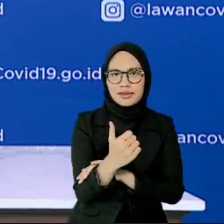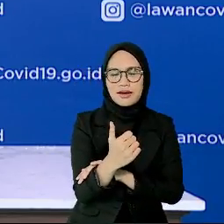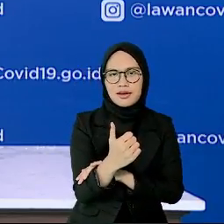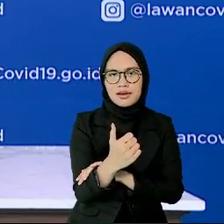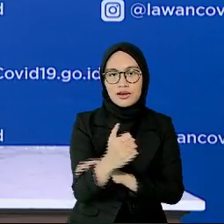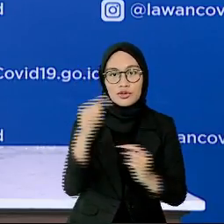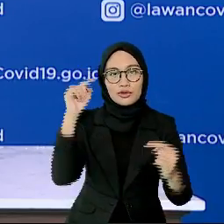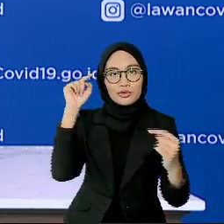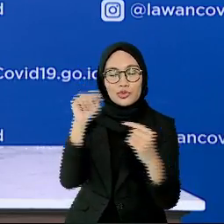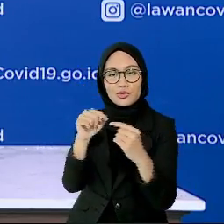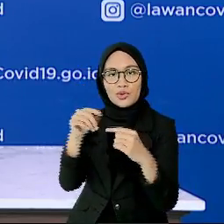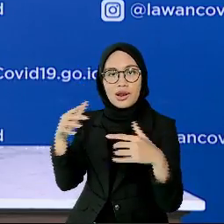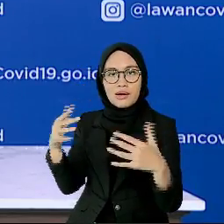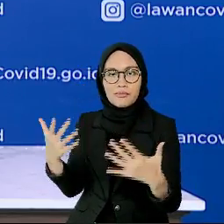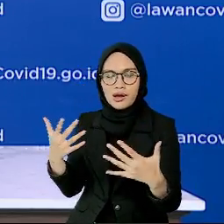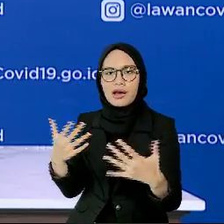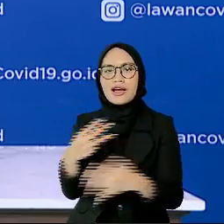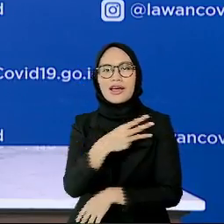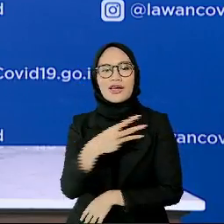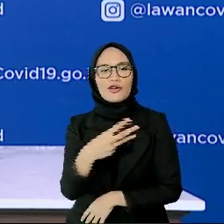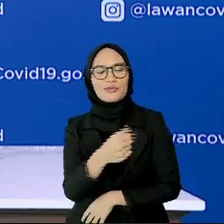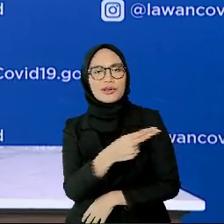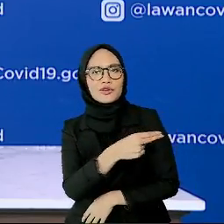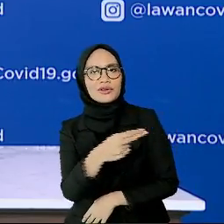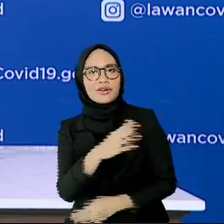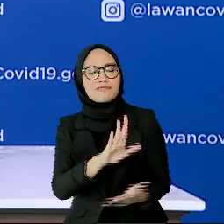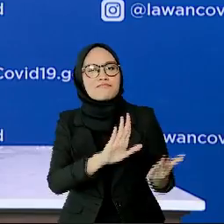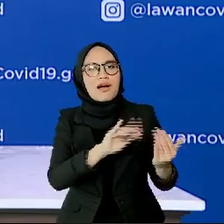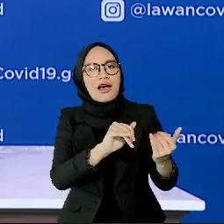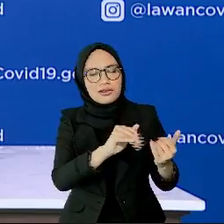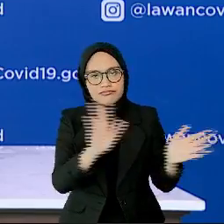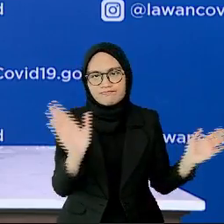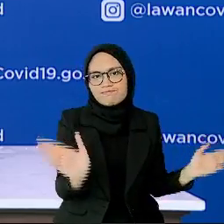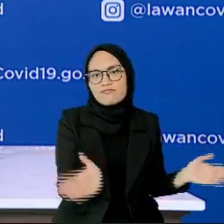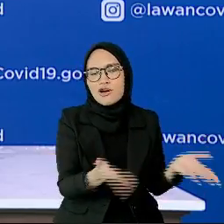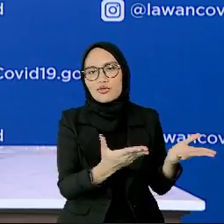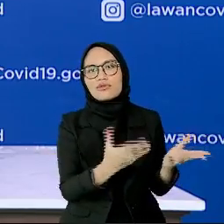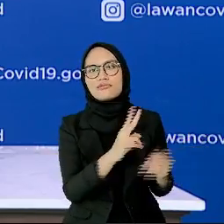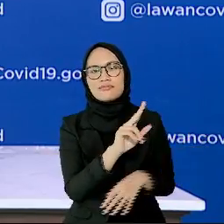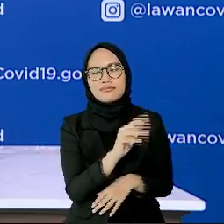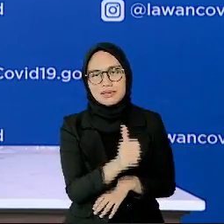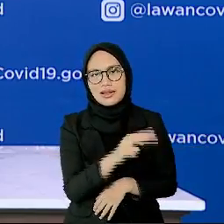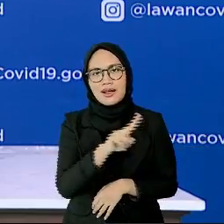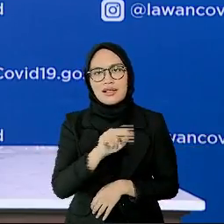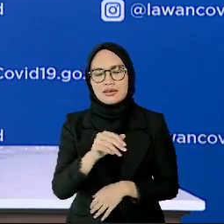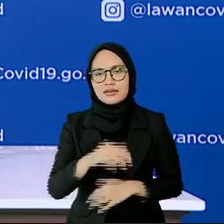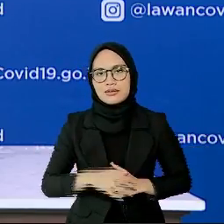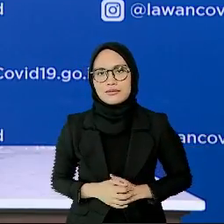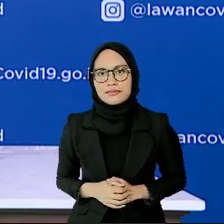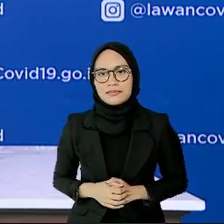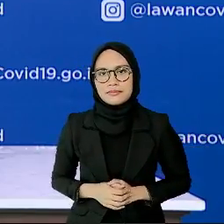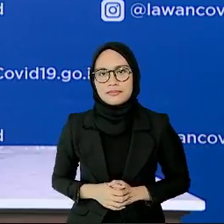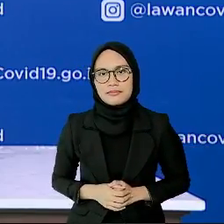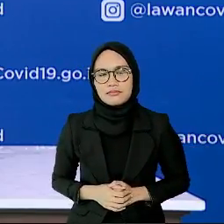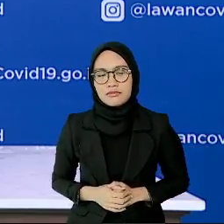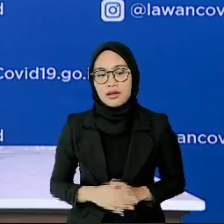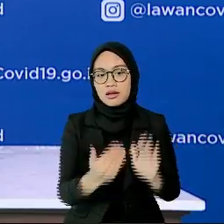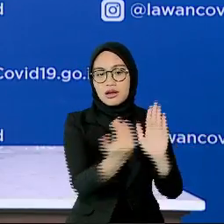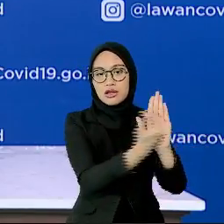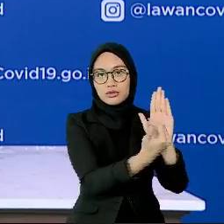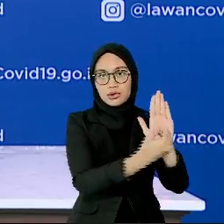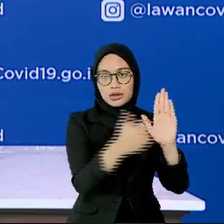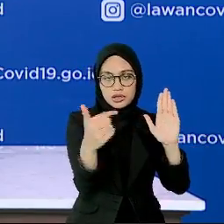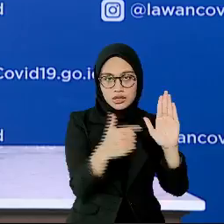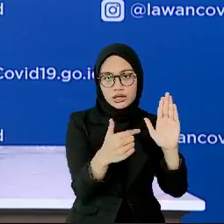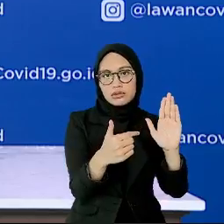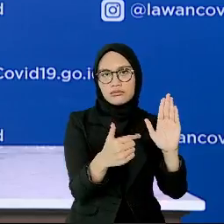untuk meningkatkan pertumbuhan ekonomi seiring dengan upaya pengendalian kasus yang telah dilakukan. Keputusan ini dihasilkan